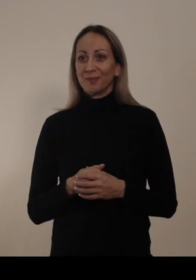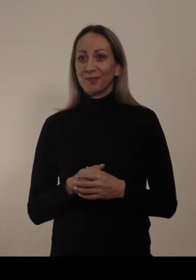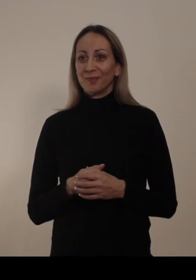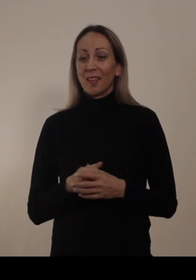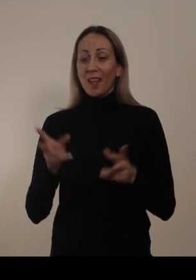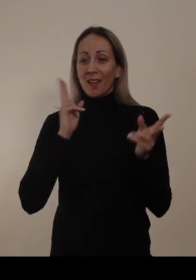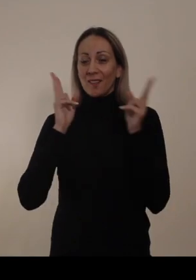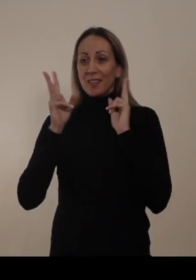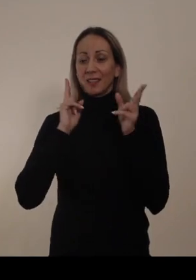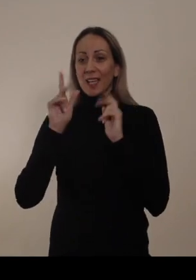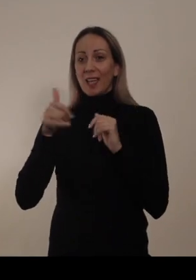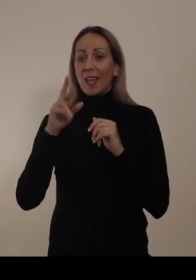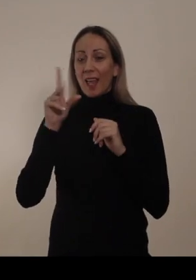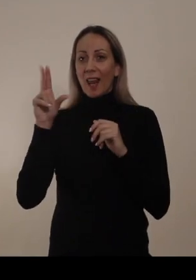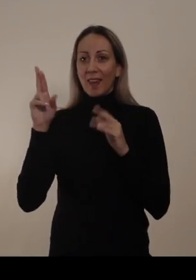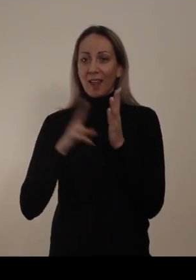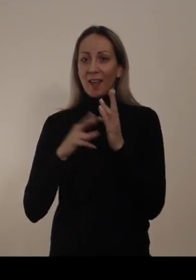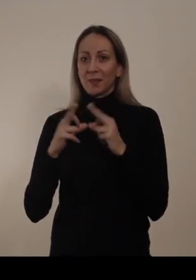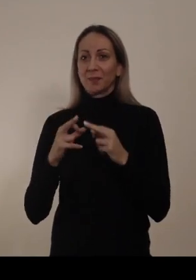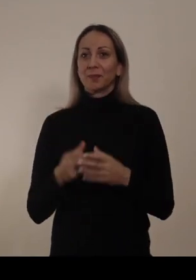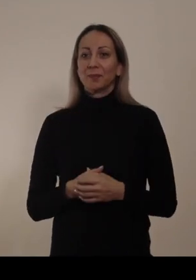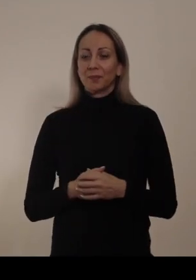Frizerka Jelena.